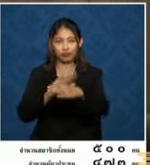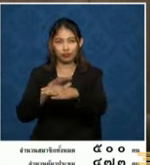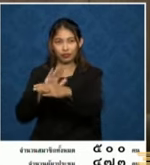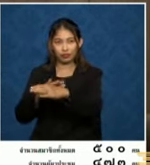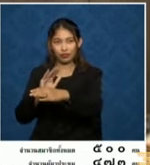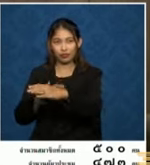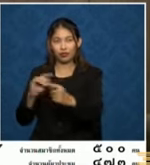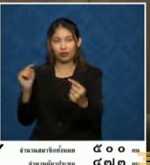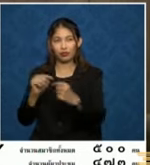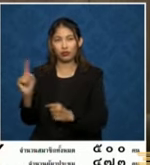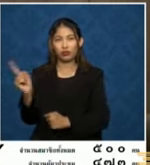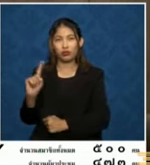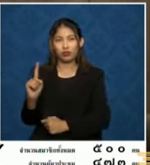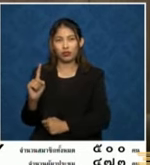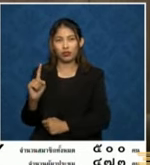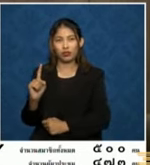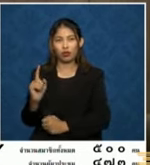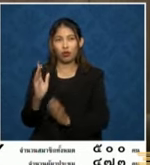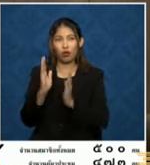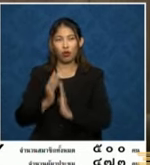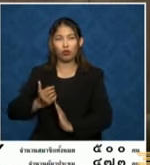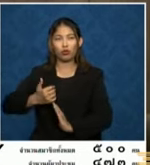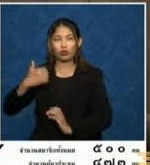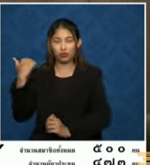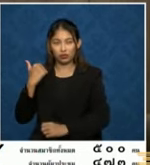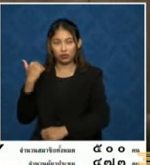ครับเรื่องการเอาบุคคลภายนอก